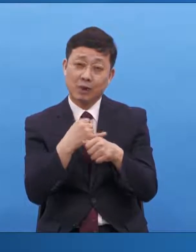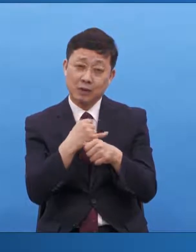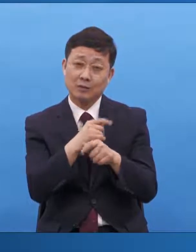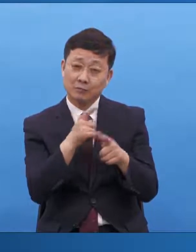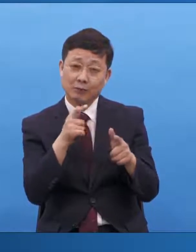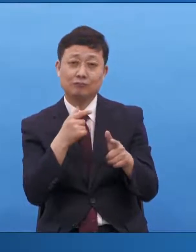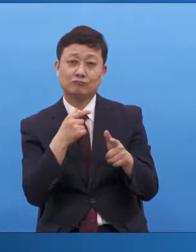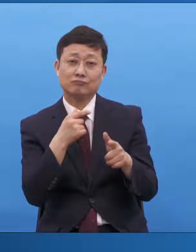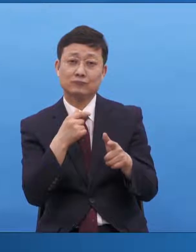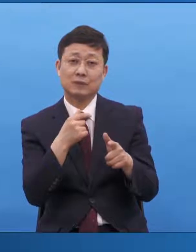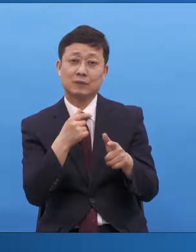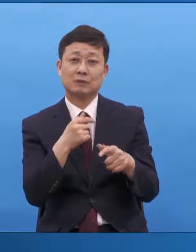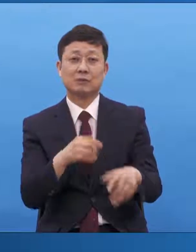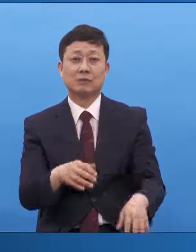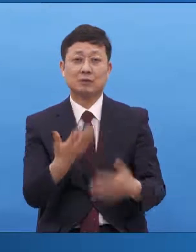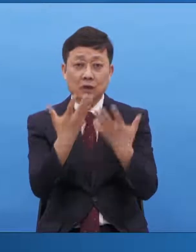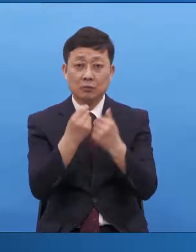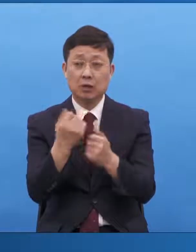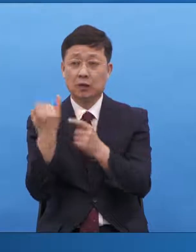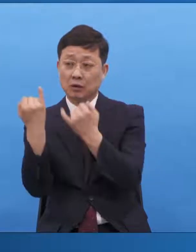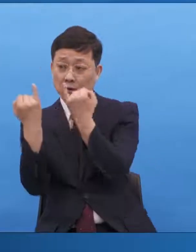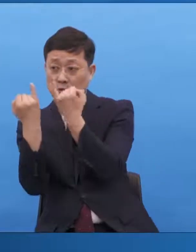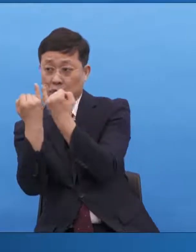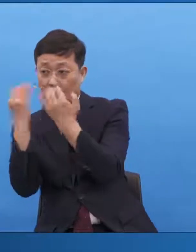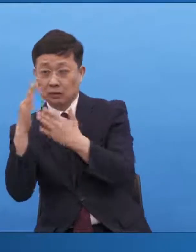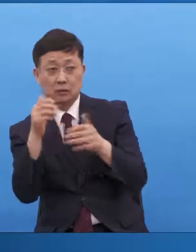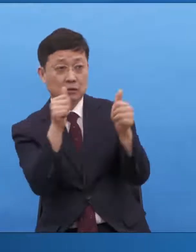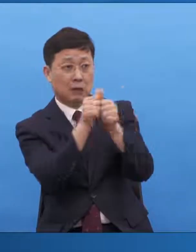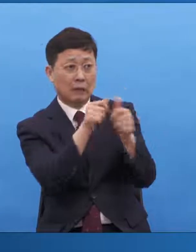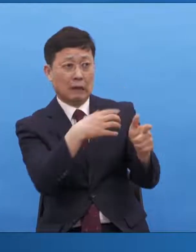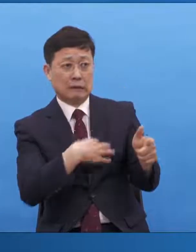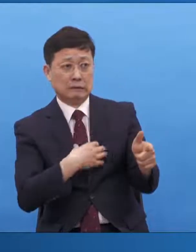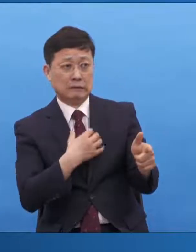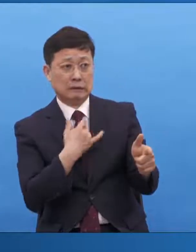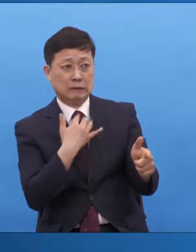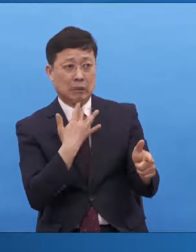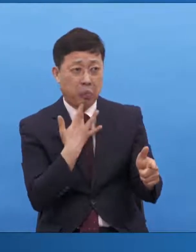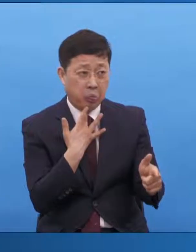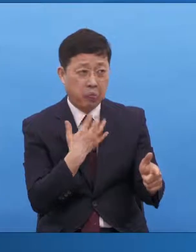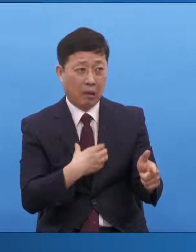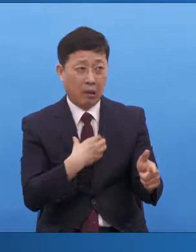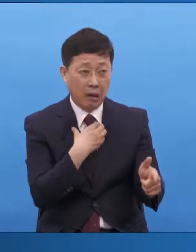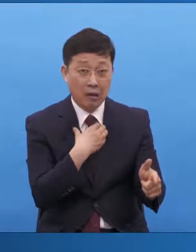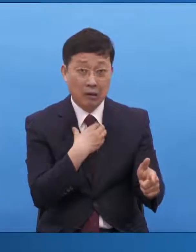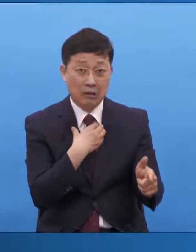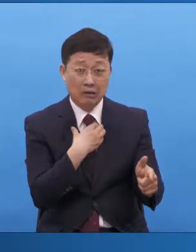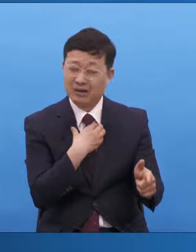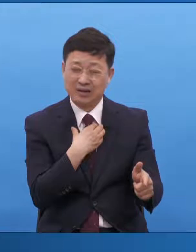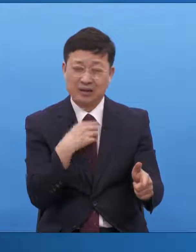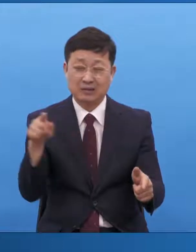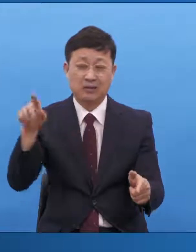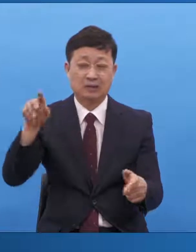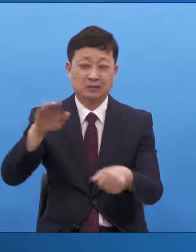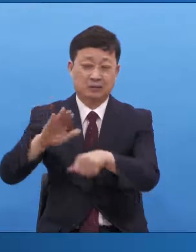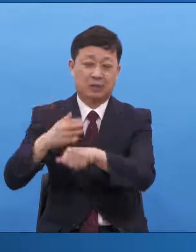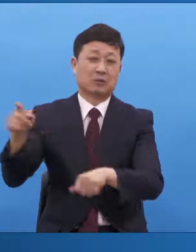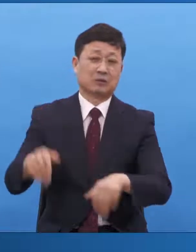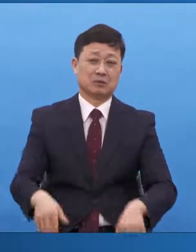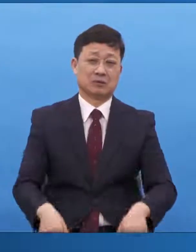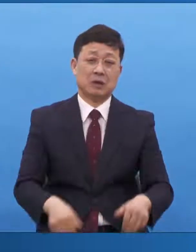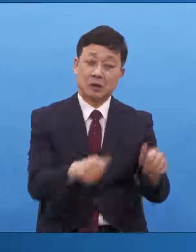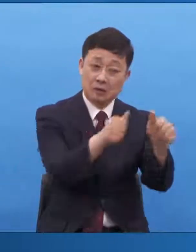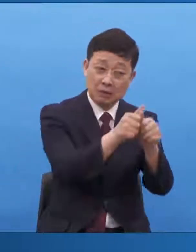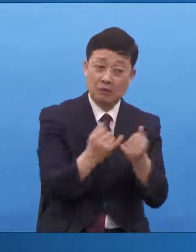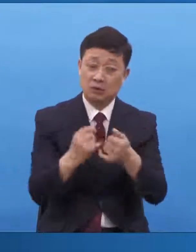보는 순간에 징그럽다. 그건 비정상이야. But think about it. Let's say the male student 그렇죠. looks at a very pretty female student and thinks that they're disgusting. That's abnormal. 내가 말하는